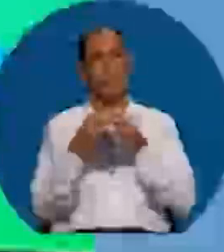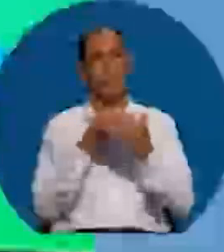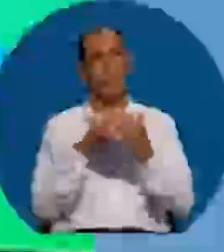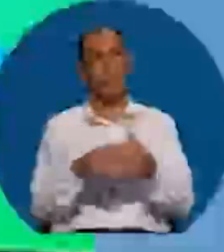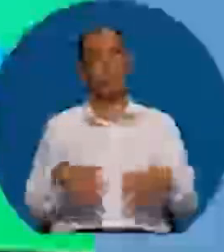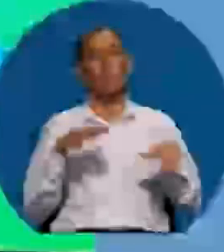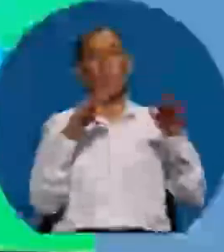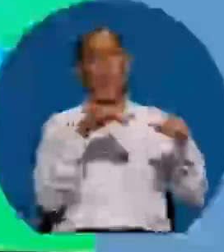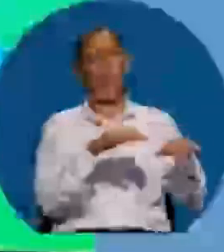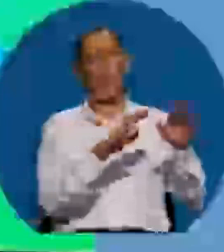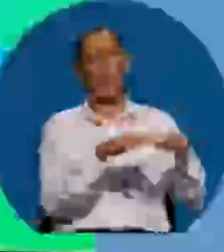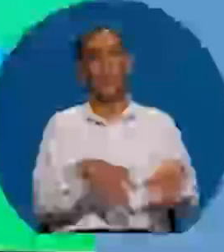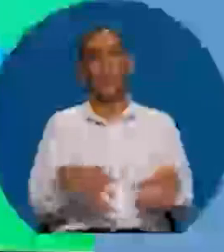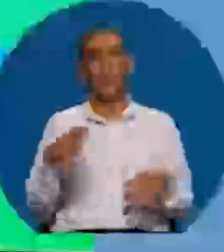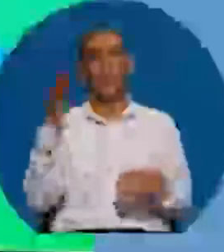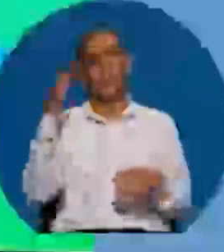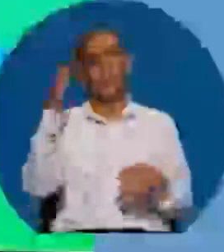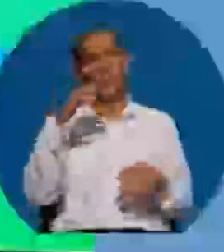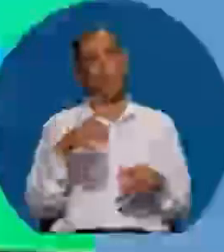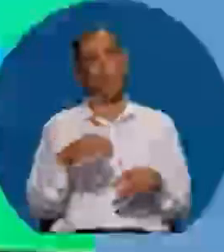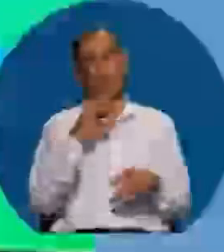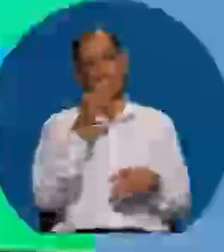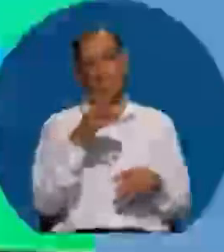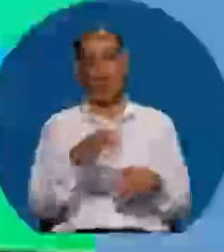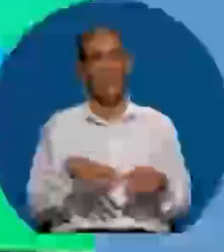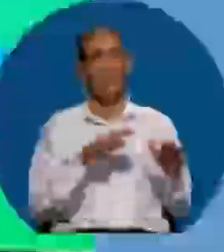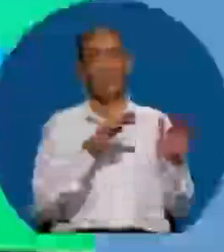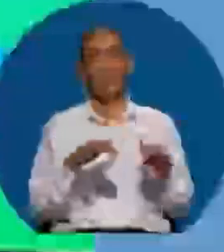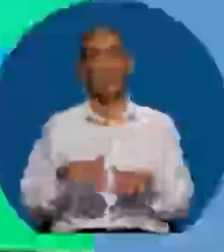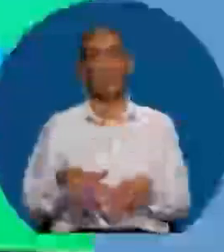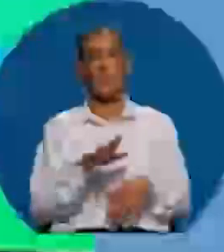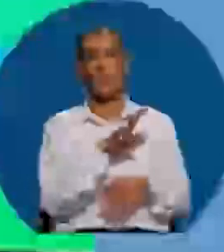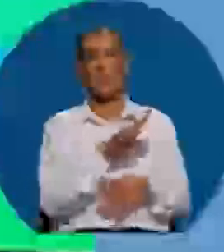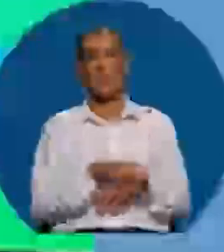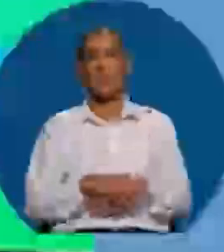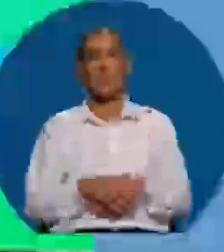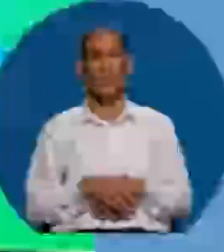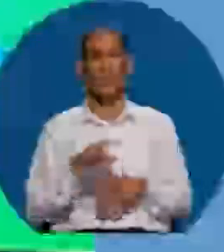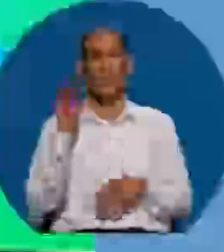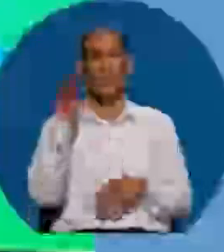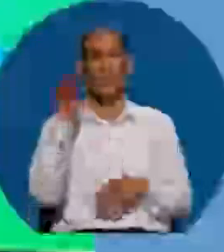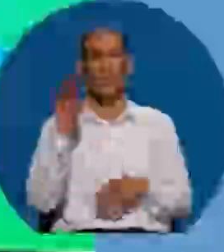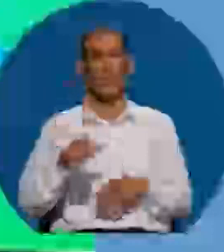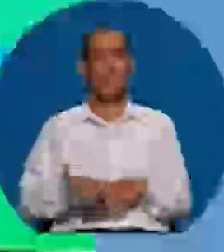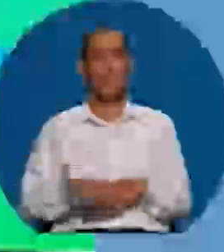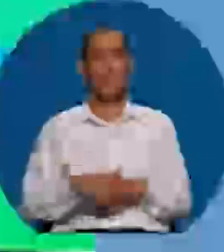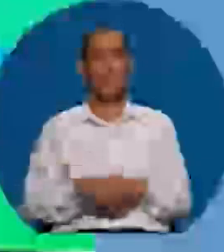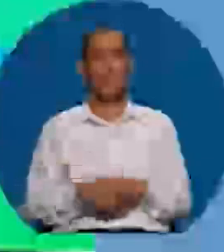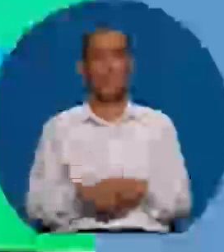гүлленген ауыл, толқылар, һәм тағы басқа да шығармаларын айтып өтсек болады екен оқушылар.